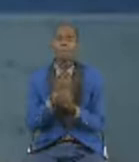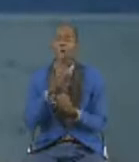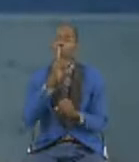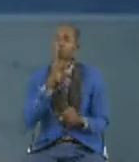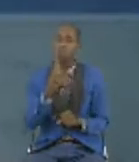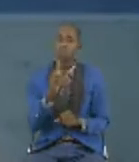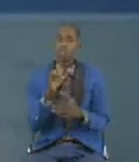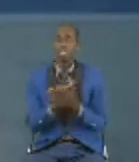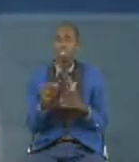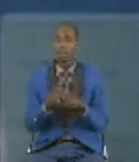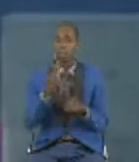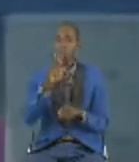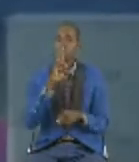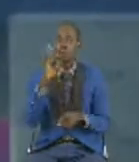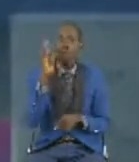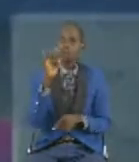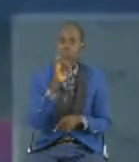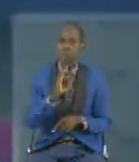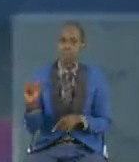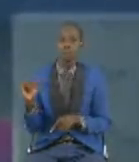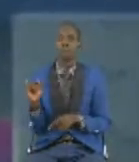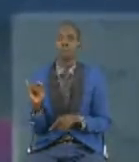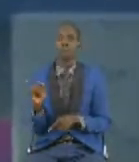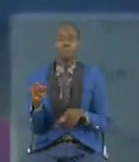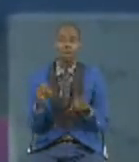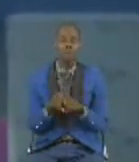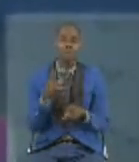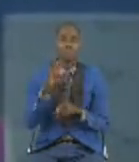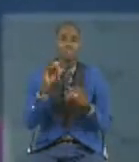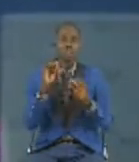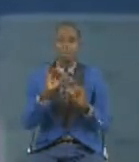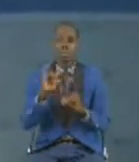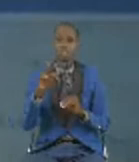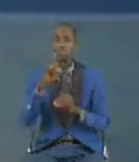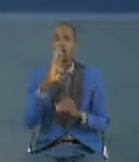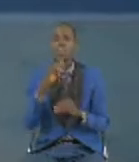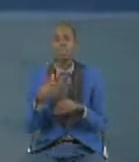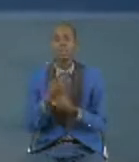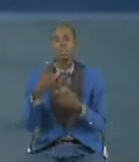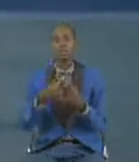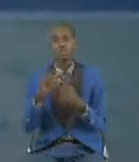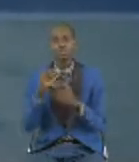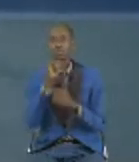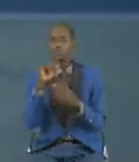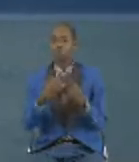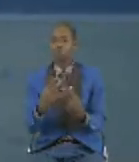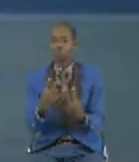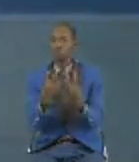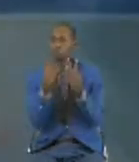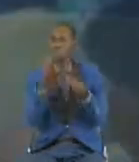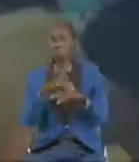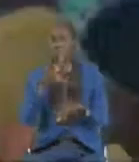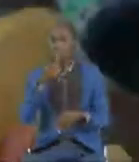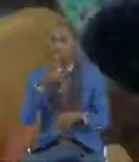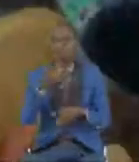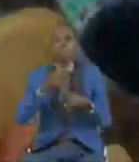t'assures, comme tu prêches, comme tu sais, tu détournes leurs yeux de toi et tu places leurs yeux sur